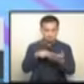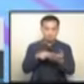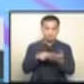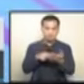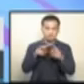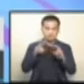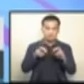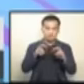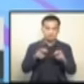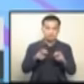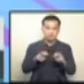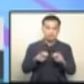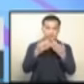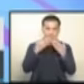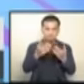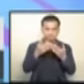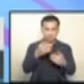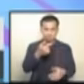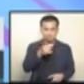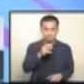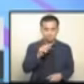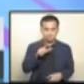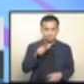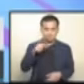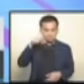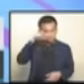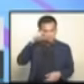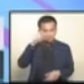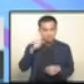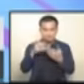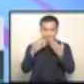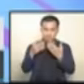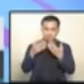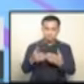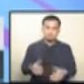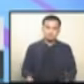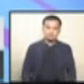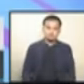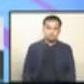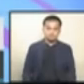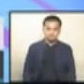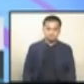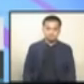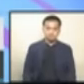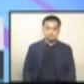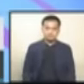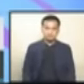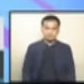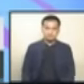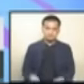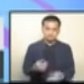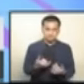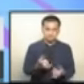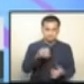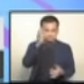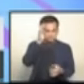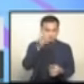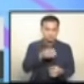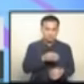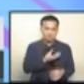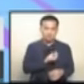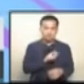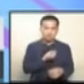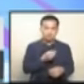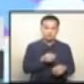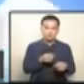yung investigation natin. Sige po, salamat po General Kinsay maraming sir. Salamat po. Good morning. For the meantime General, duwag po itong si Bercacio,